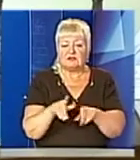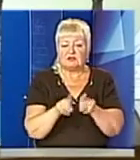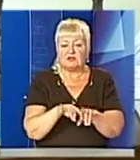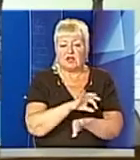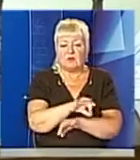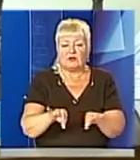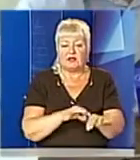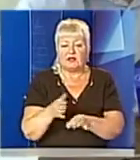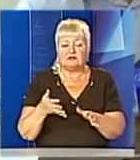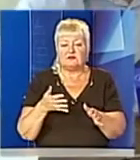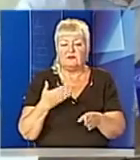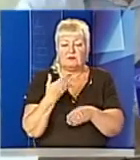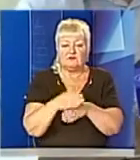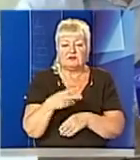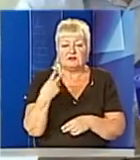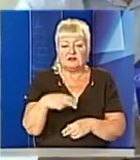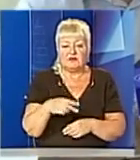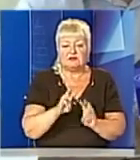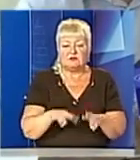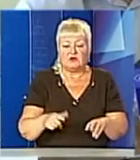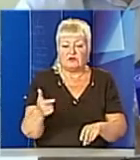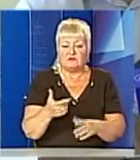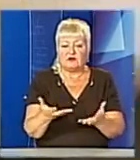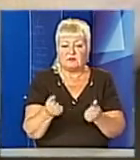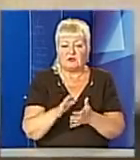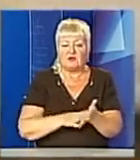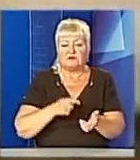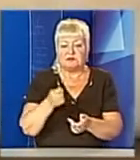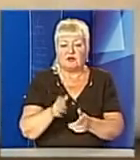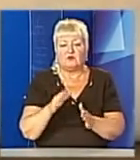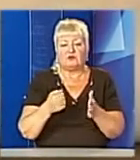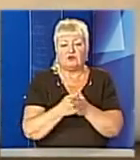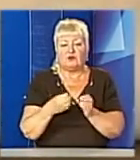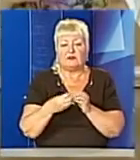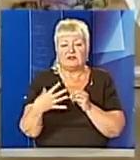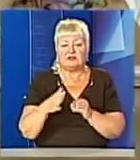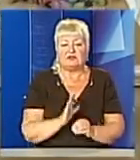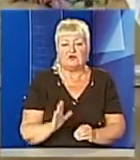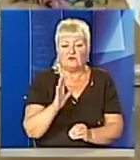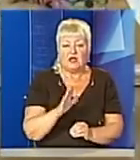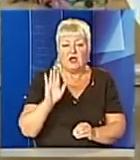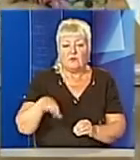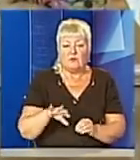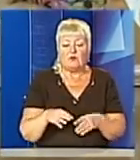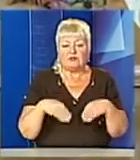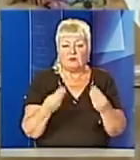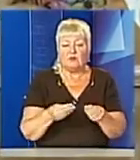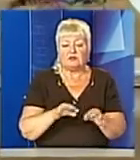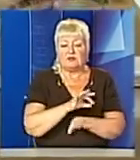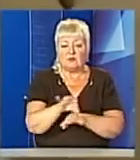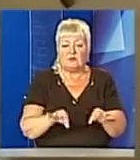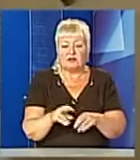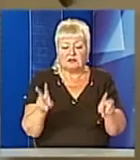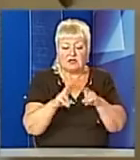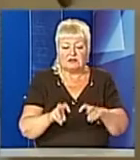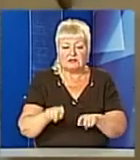проєктів виділили 20 мільйонів гривень. Прийом заявок триватиме до 15 вересня. Потім подані проєкти аналізуватимуть